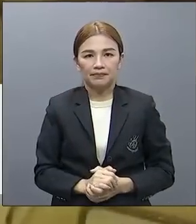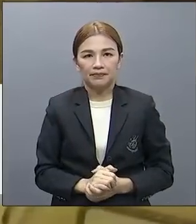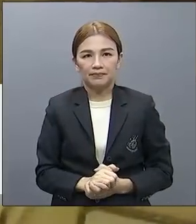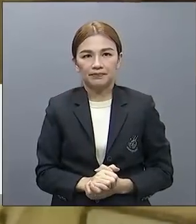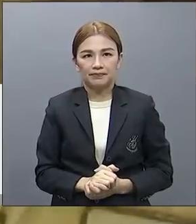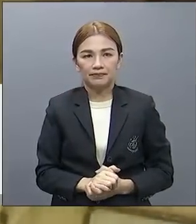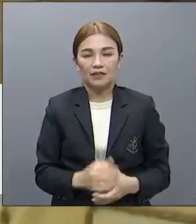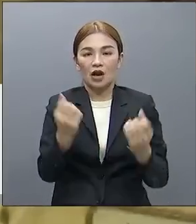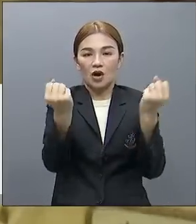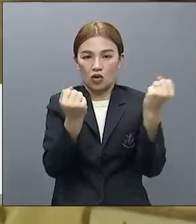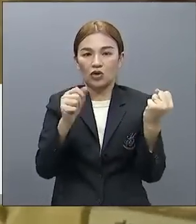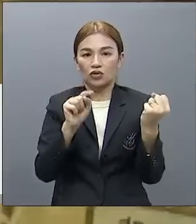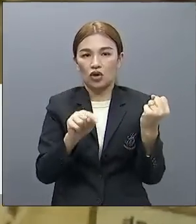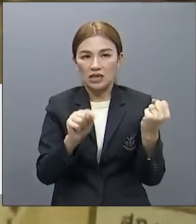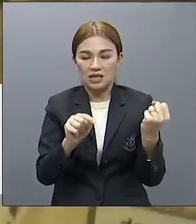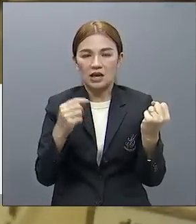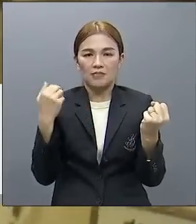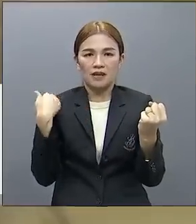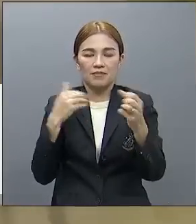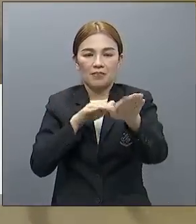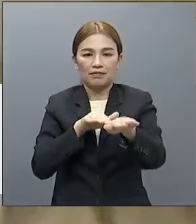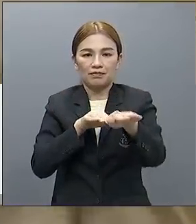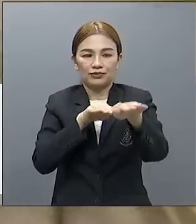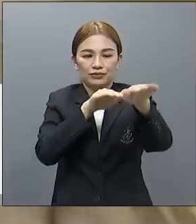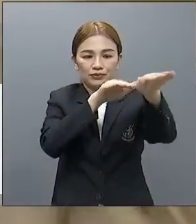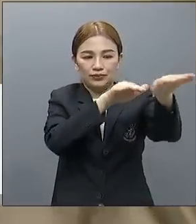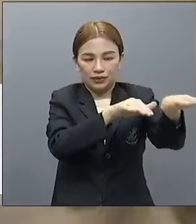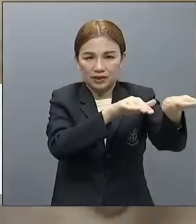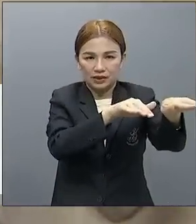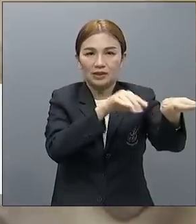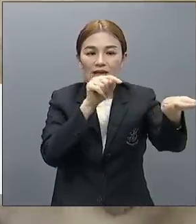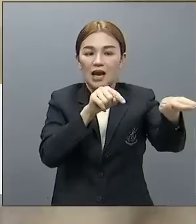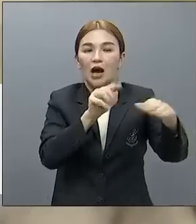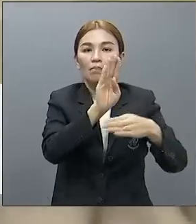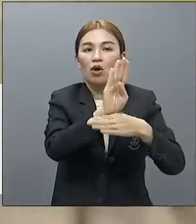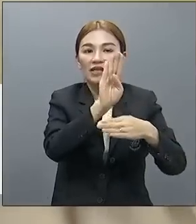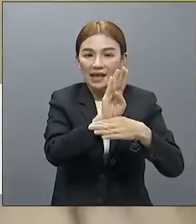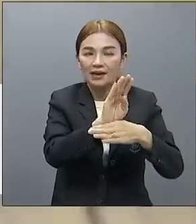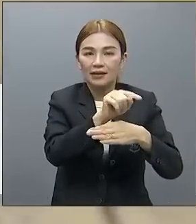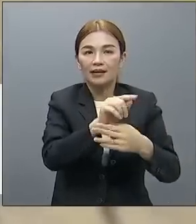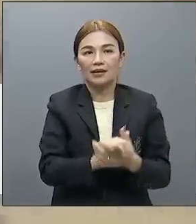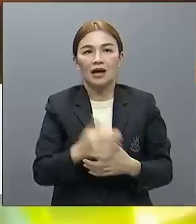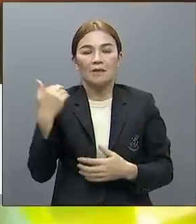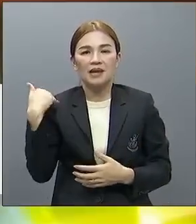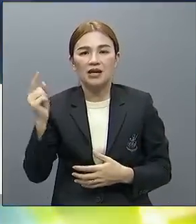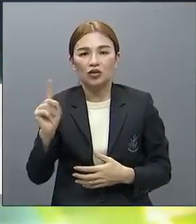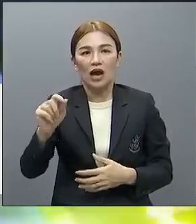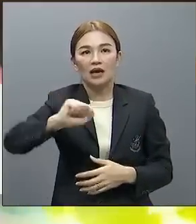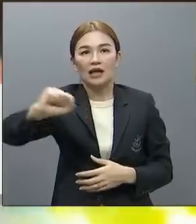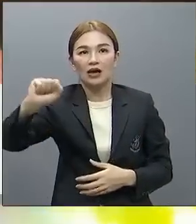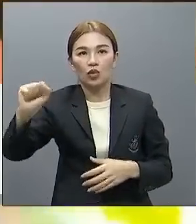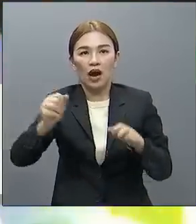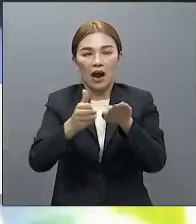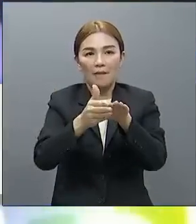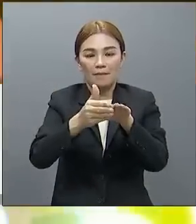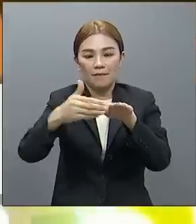รถที่เกิดเหตุเป็นเทรลเลอร์ลากพ่วงห้องเย็นของบริษัทขนส่งขนาดใหญ่นะคะที่ประตูด้านขวาตอนหน้า